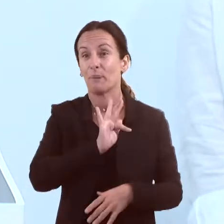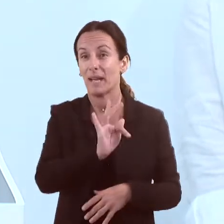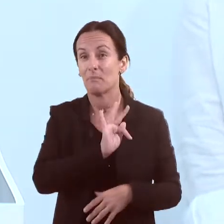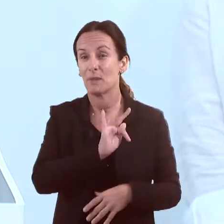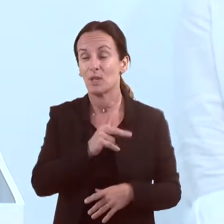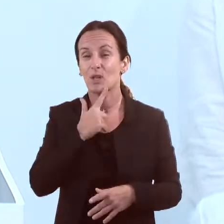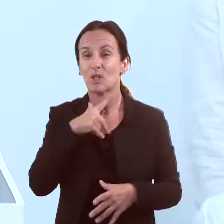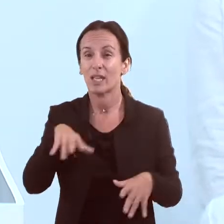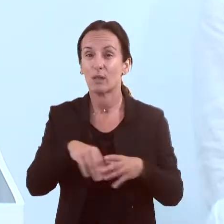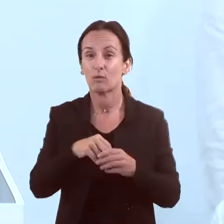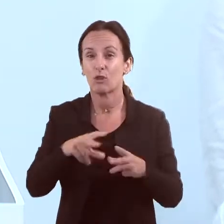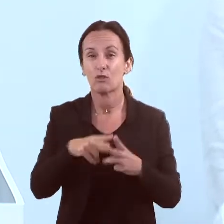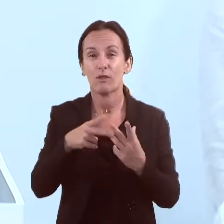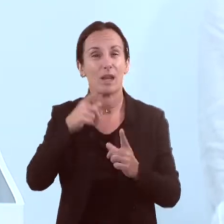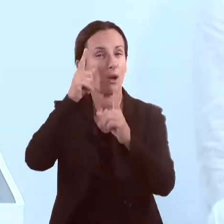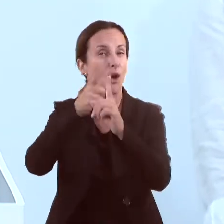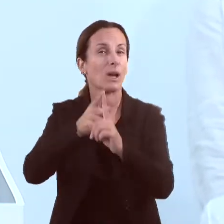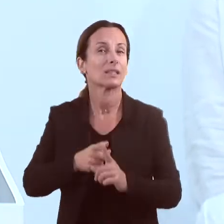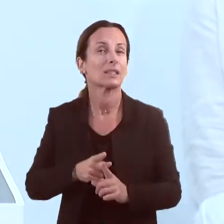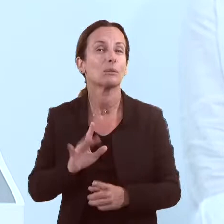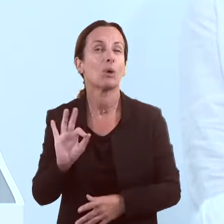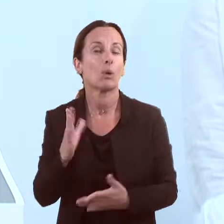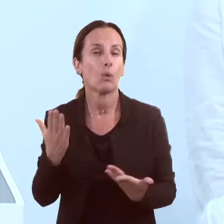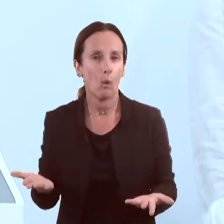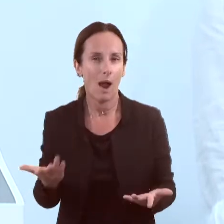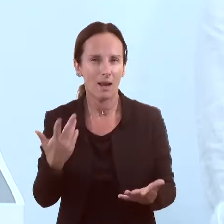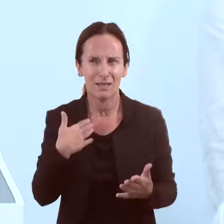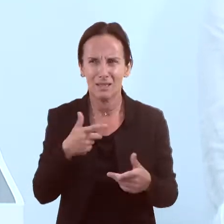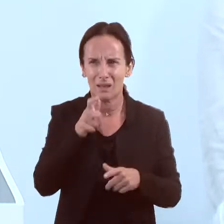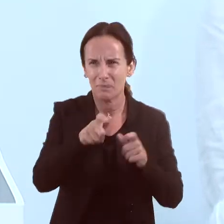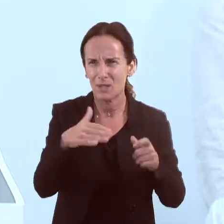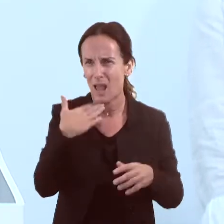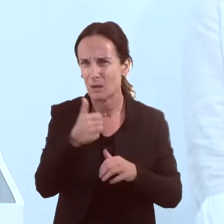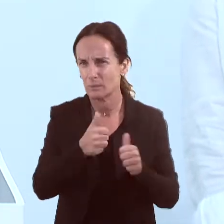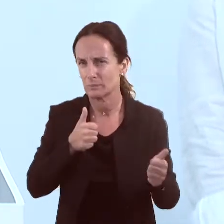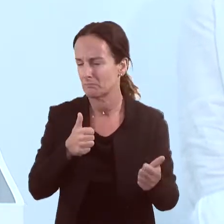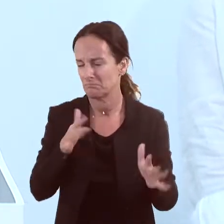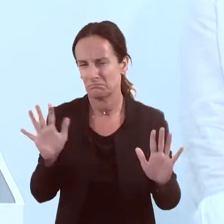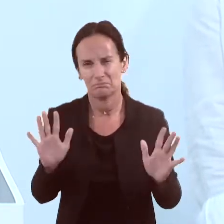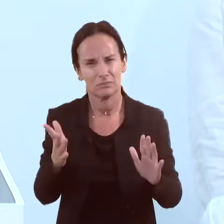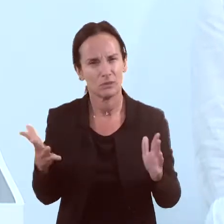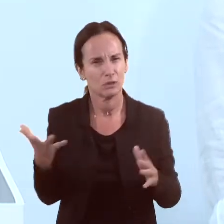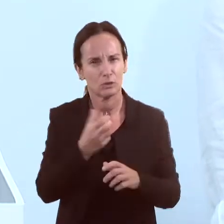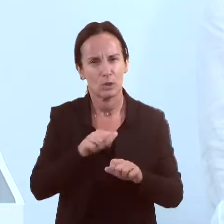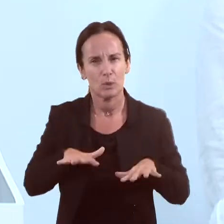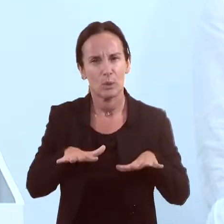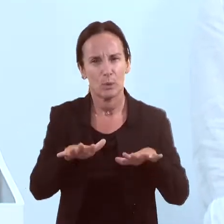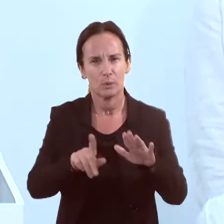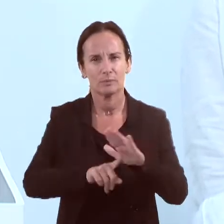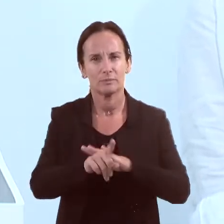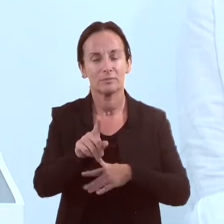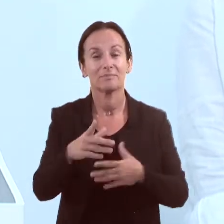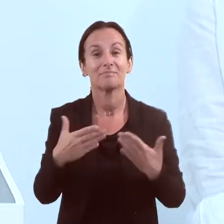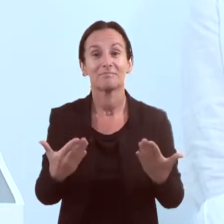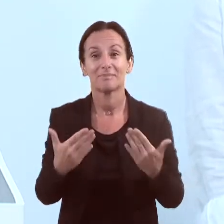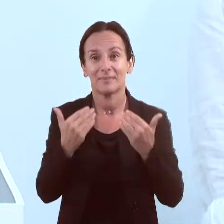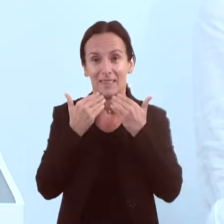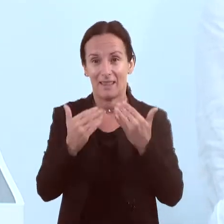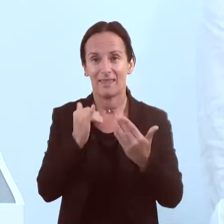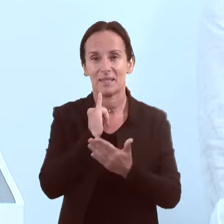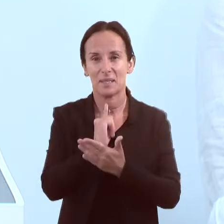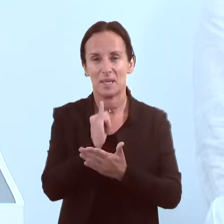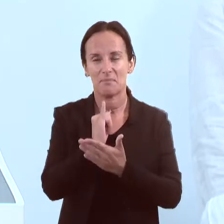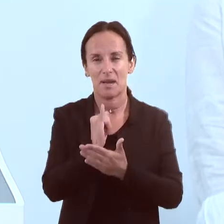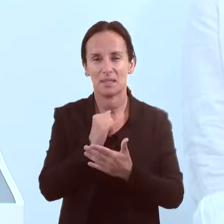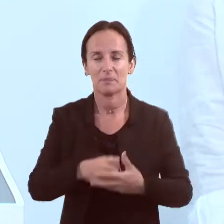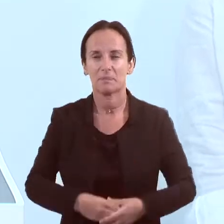o el nostre objectiu és que ningú quedi endarrere. Aquests programes són exemples de la feina que fem des de CIMAS i vull felicitar, també aprofit, a totes